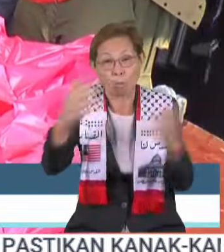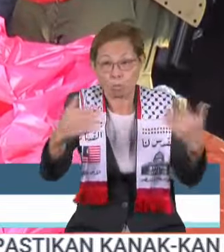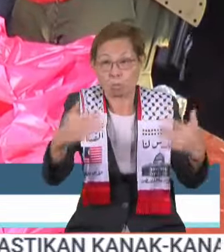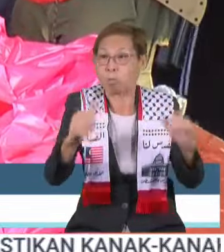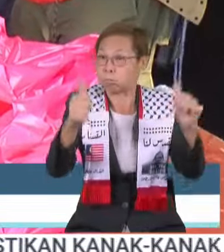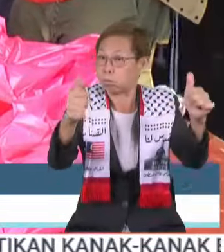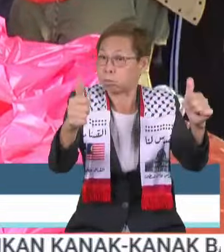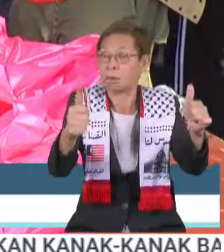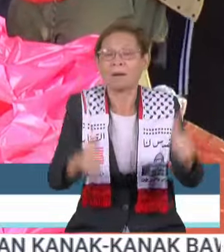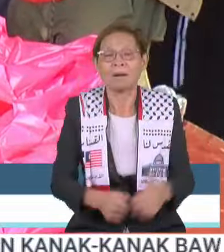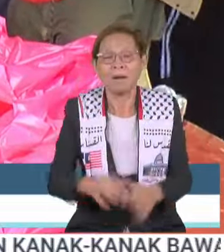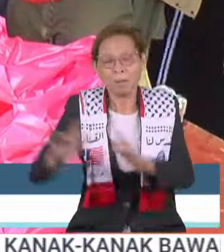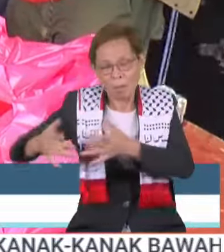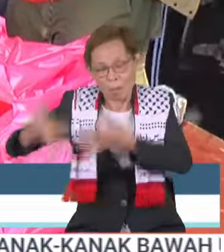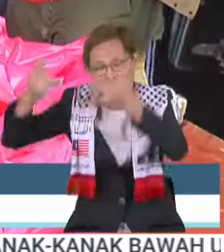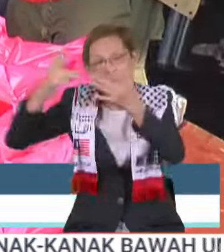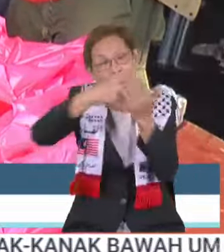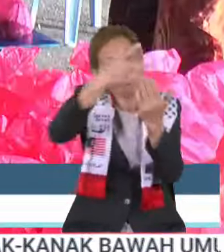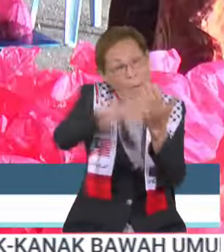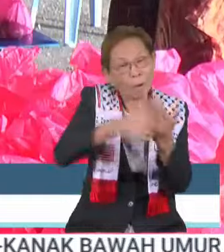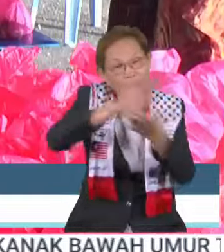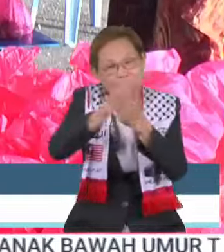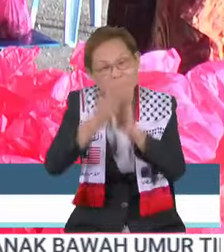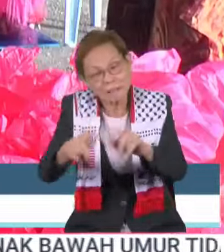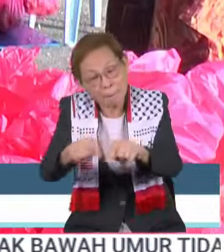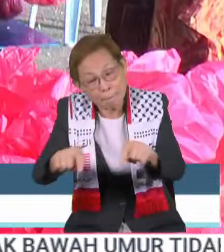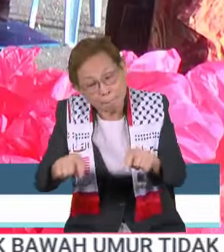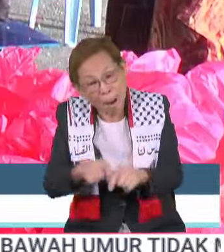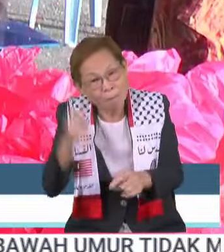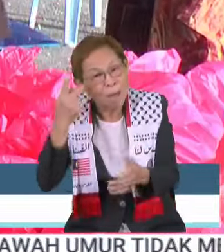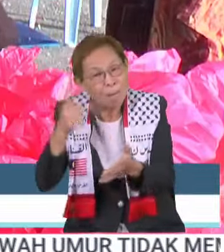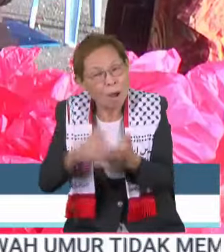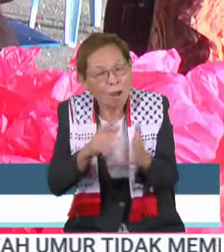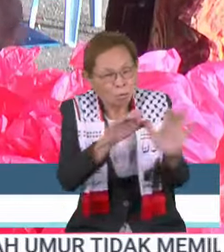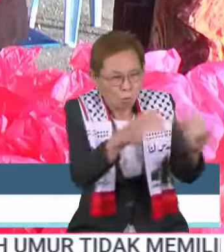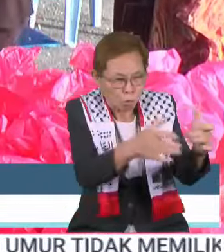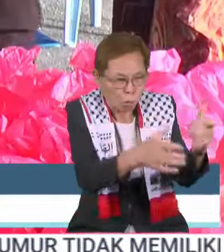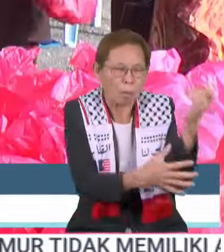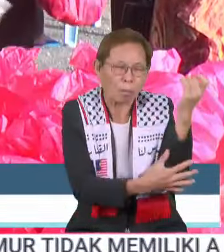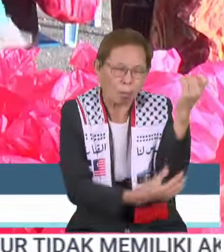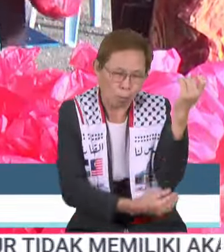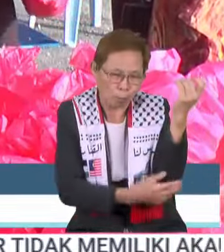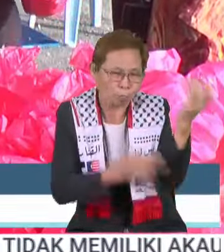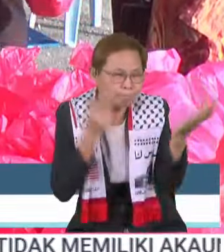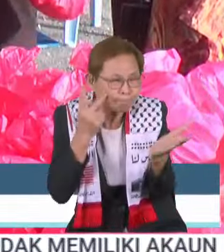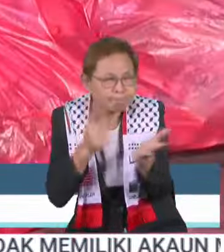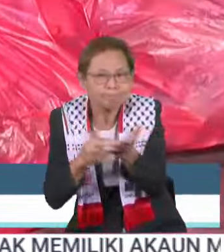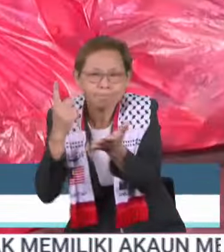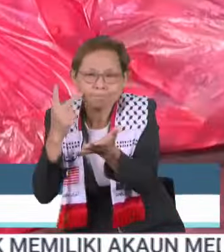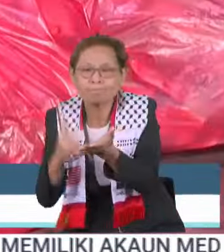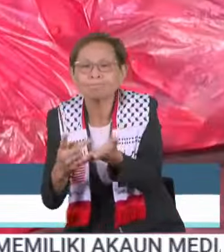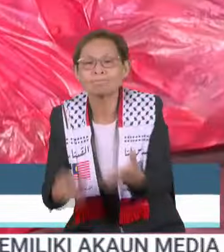diterima. Selain meringankan beban, program itu juga menjadi platform mengenal pasti golongan yang memerlukan.